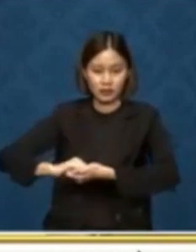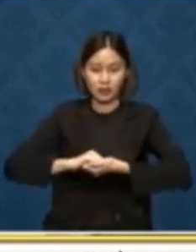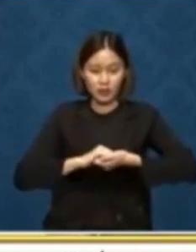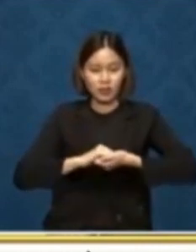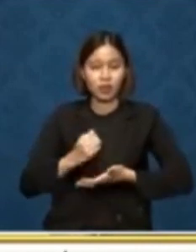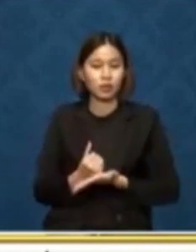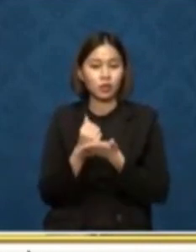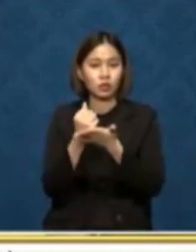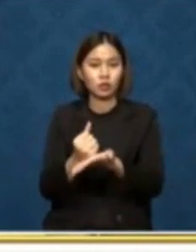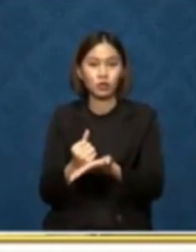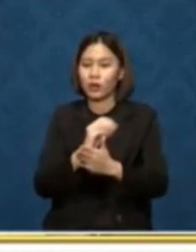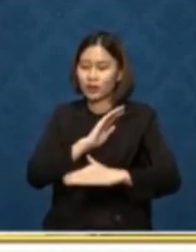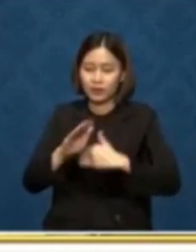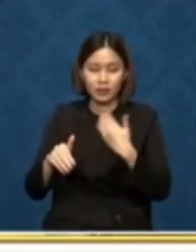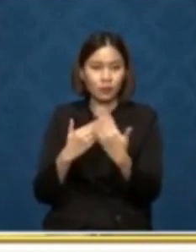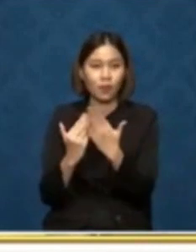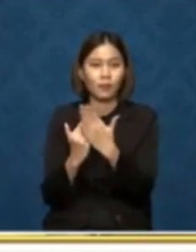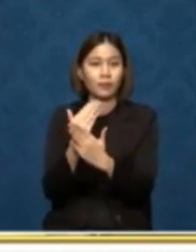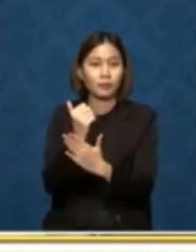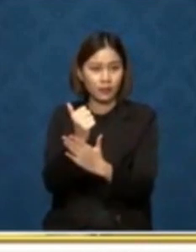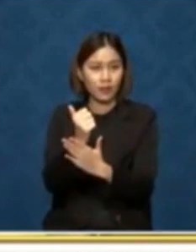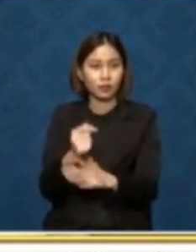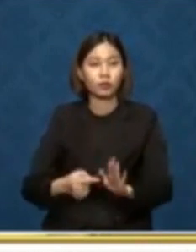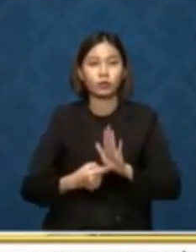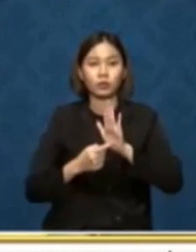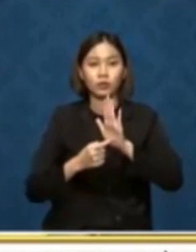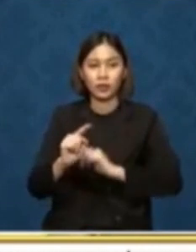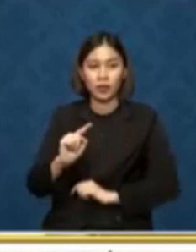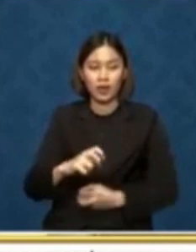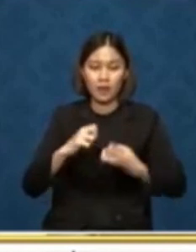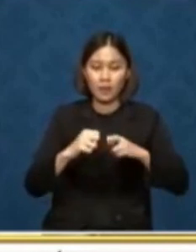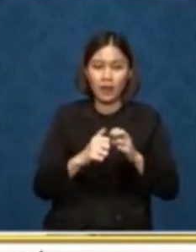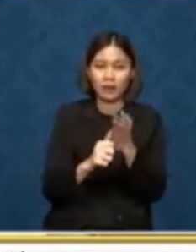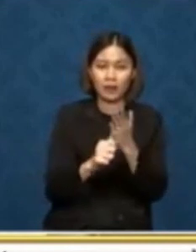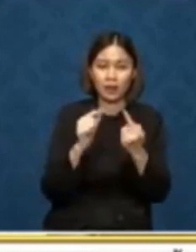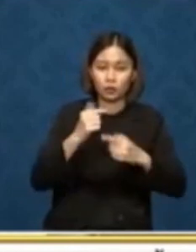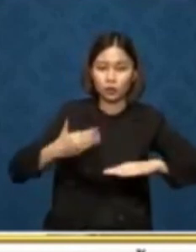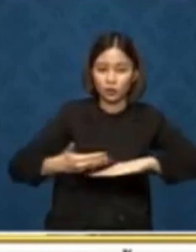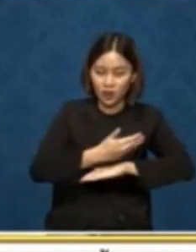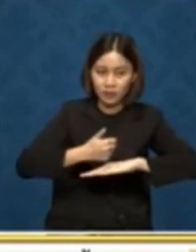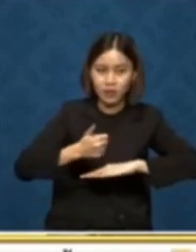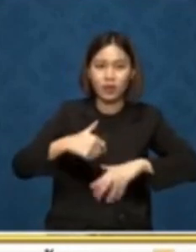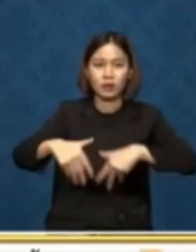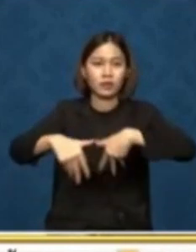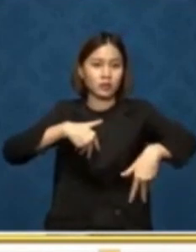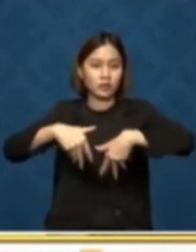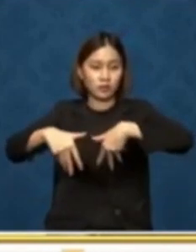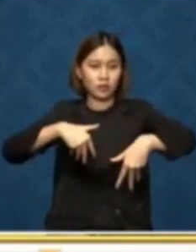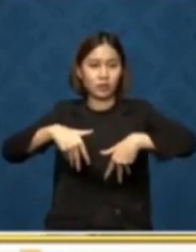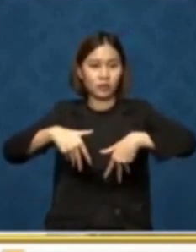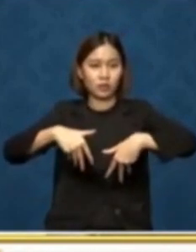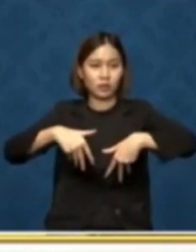สันติภาพนี้จะนำมาซึ่งทุกสิ่งทุกอย่างที่ไม่ว่าจะเป็นการแก้ปัญหาทางด้านการเมืองที่พี่